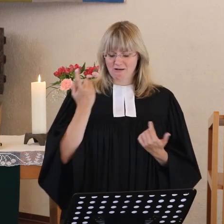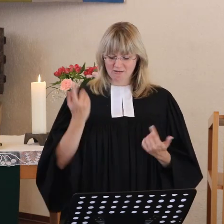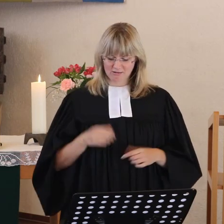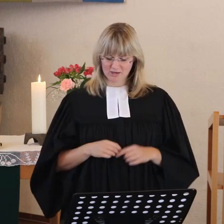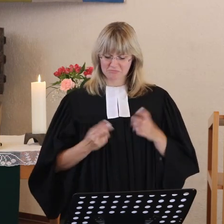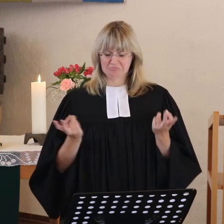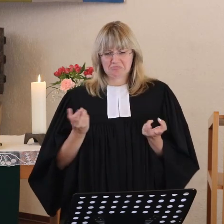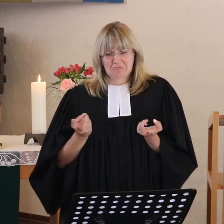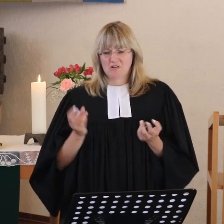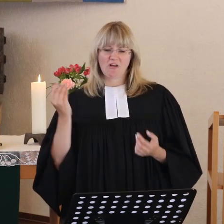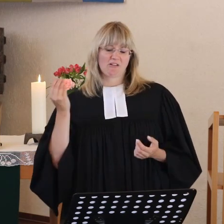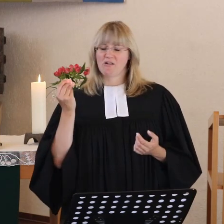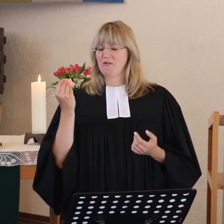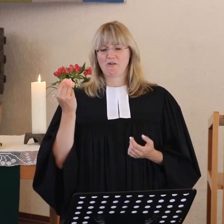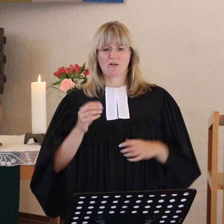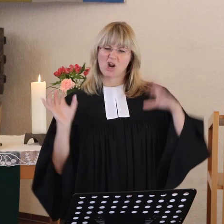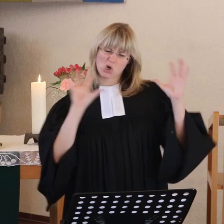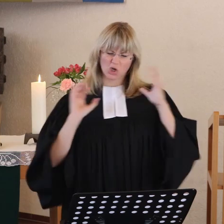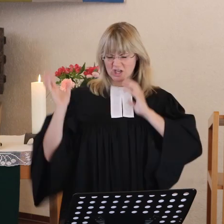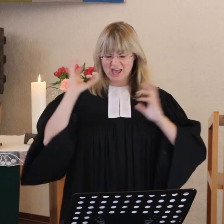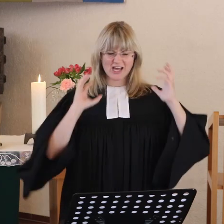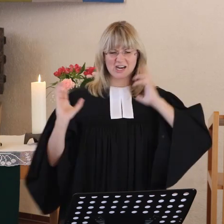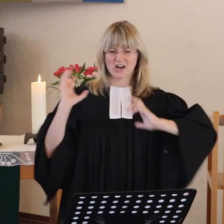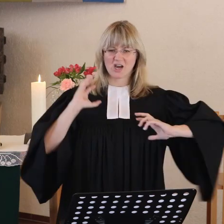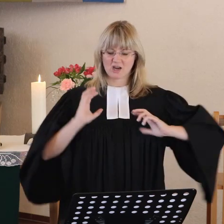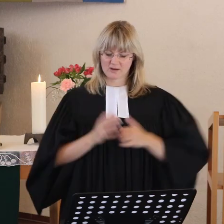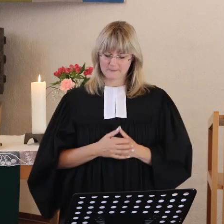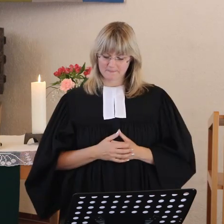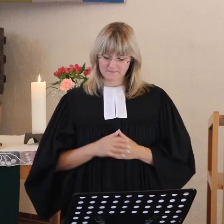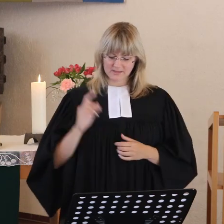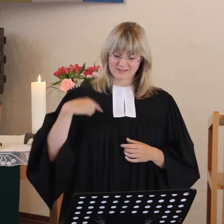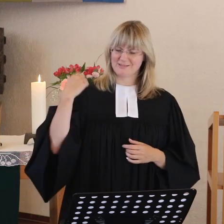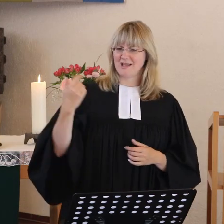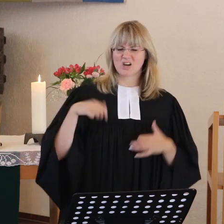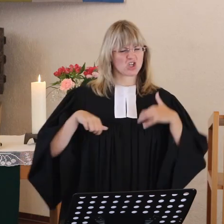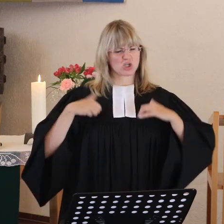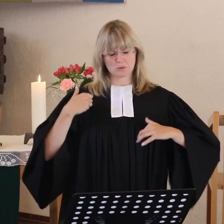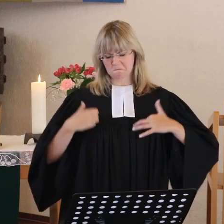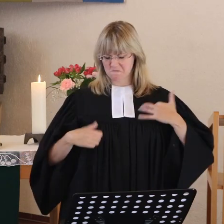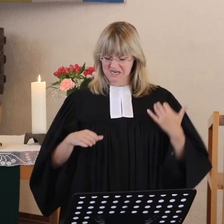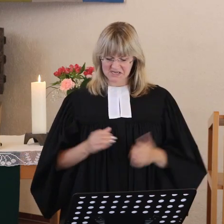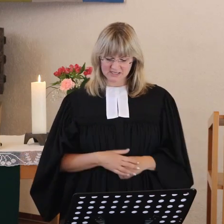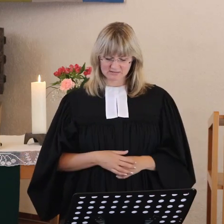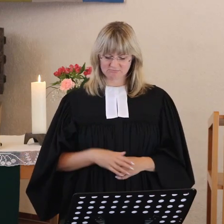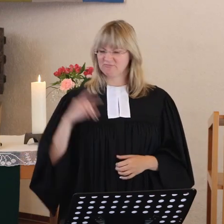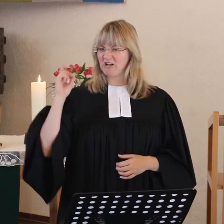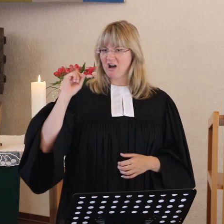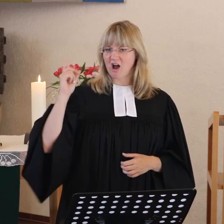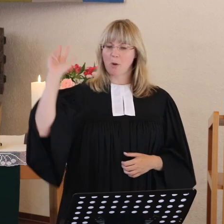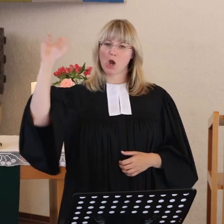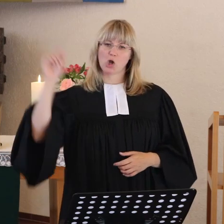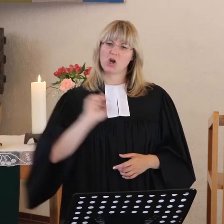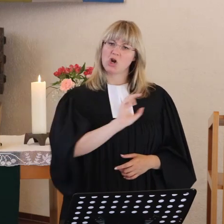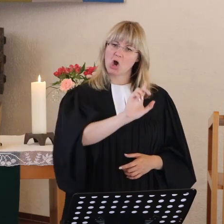traurig werden und eure Gefühle können völlig durcheinander geraten, dass ihr euch zerschlagen